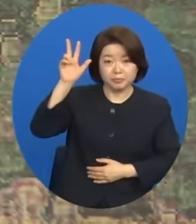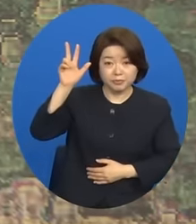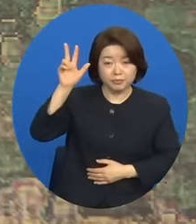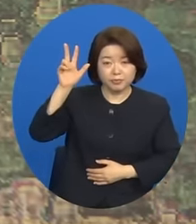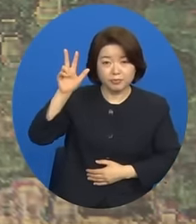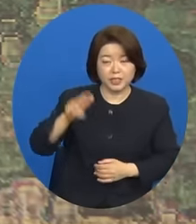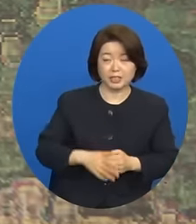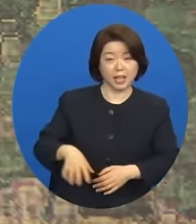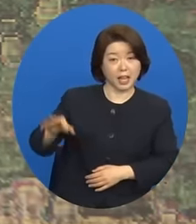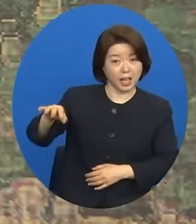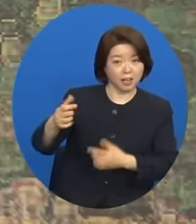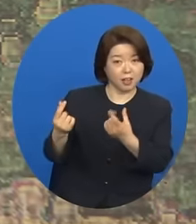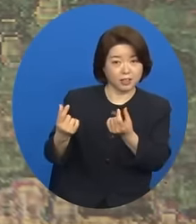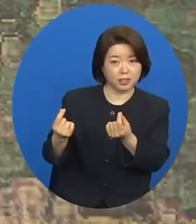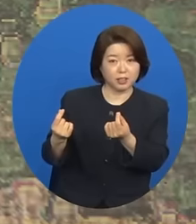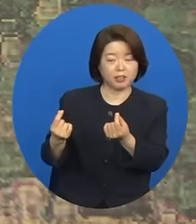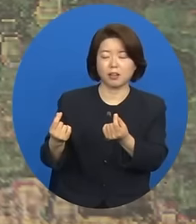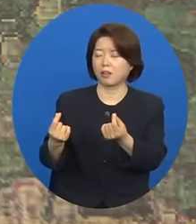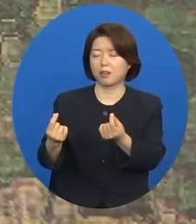별거 아닌 것 같지만